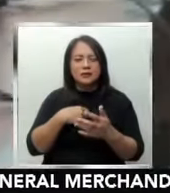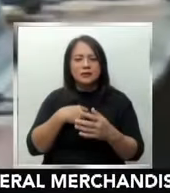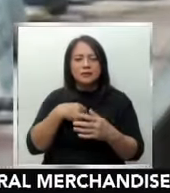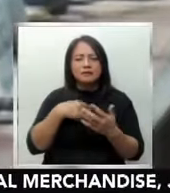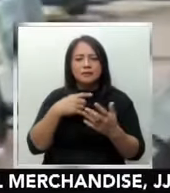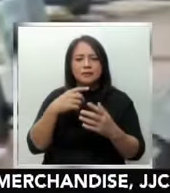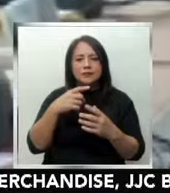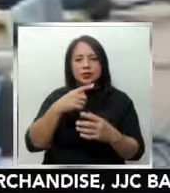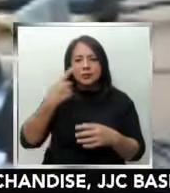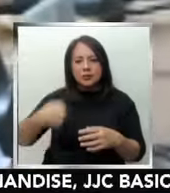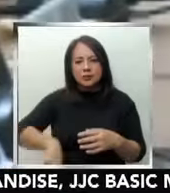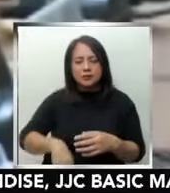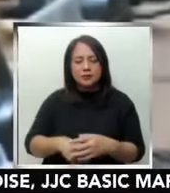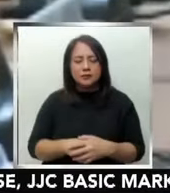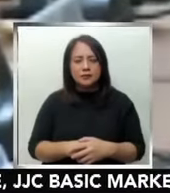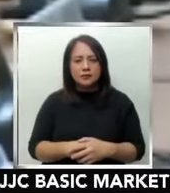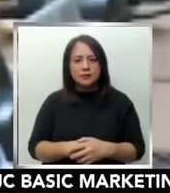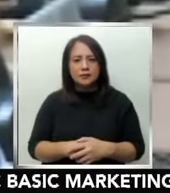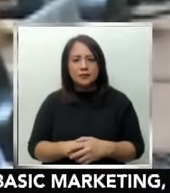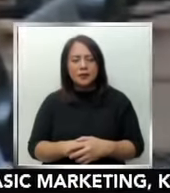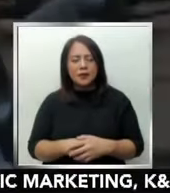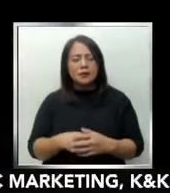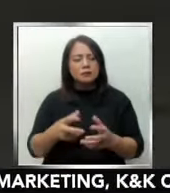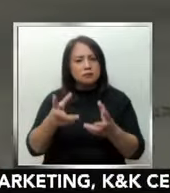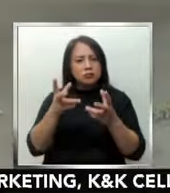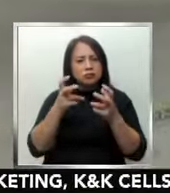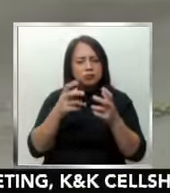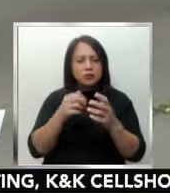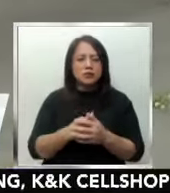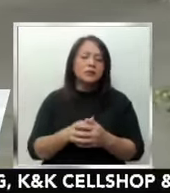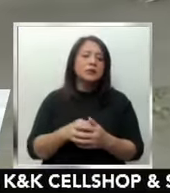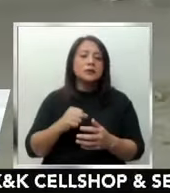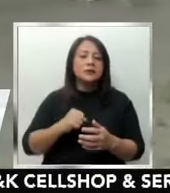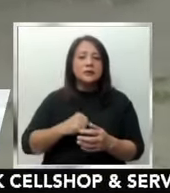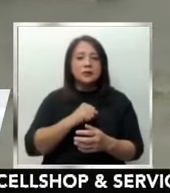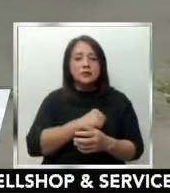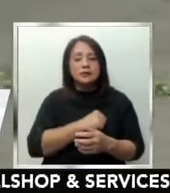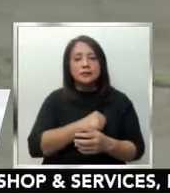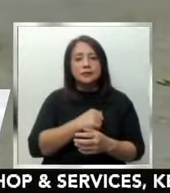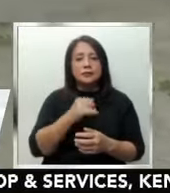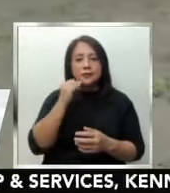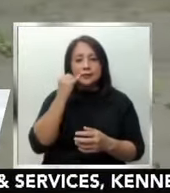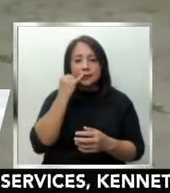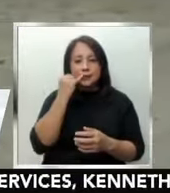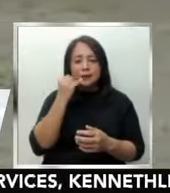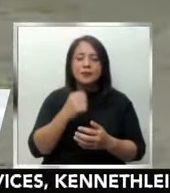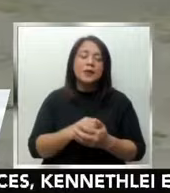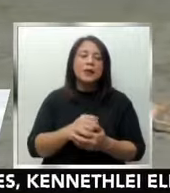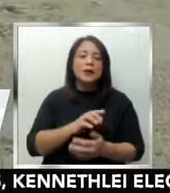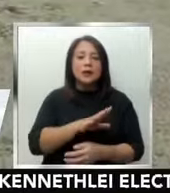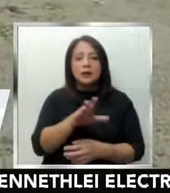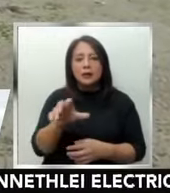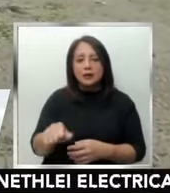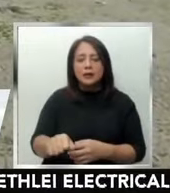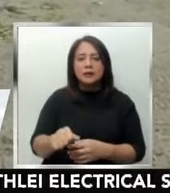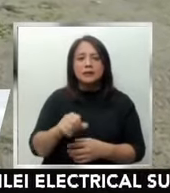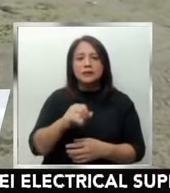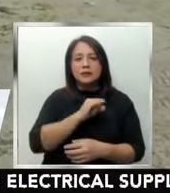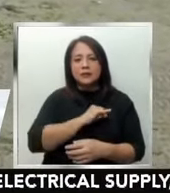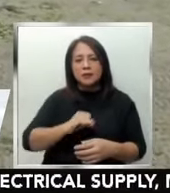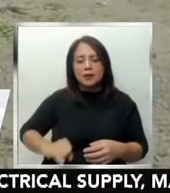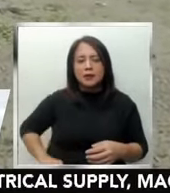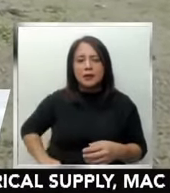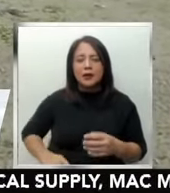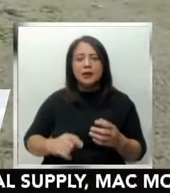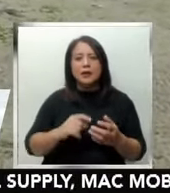Gonzalez sa nabalitaan ni senadora Marcos sa Cagayan isab at Zambales daw ilalagay ang karagdagang lugar